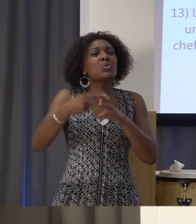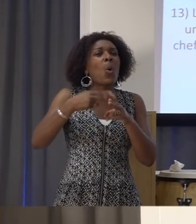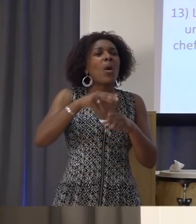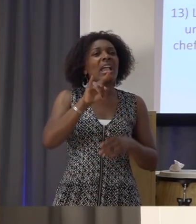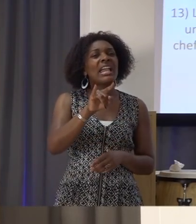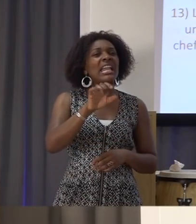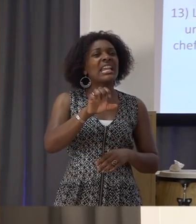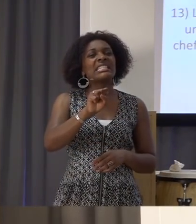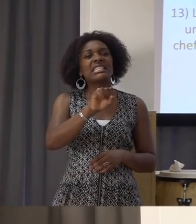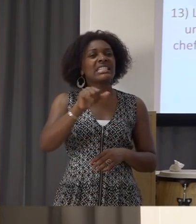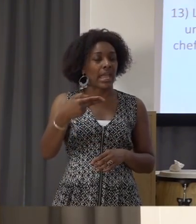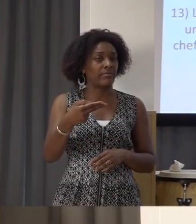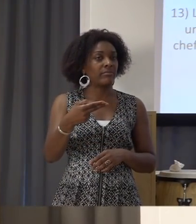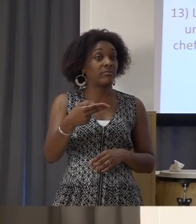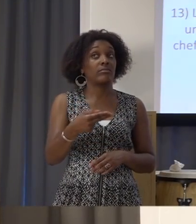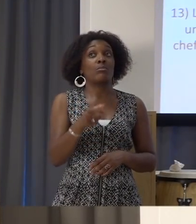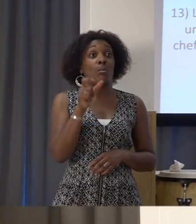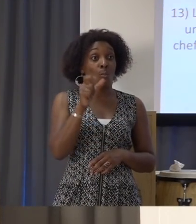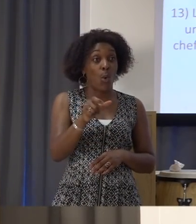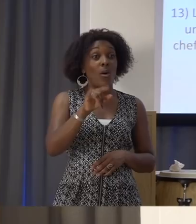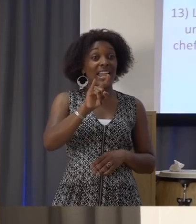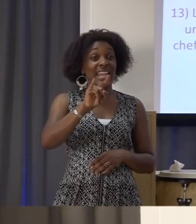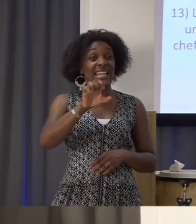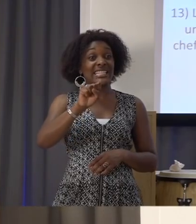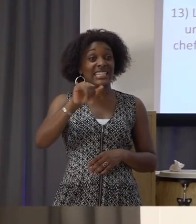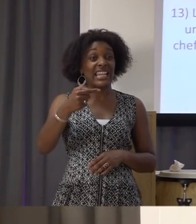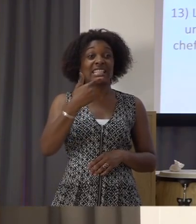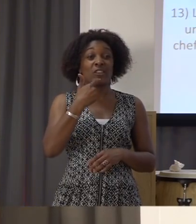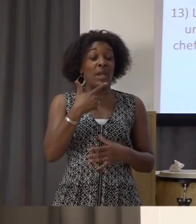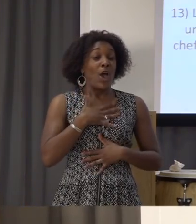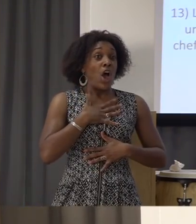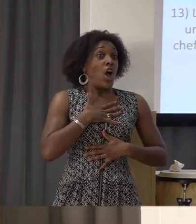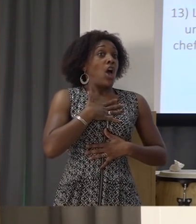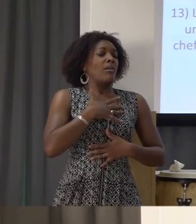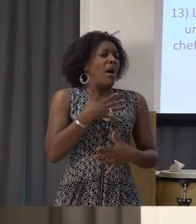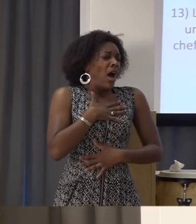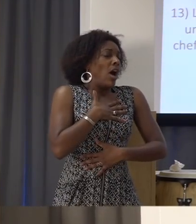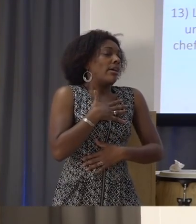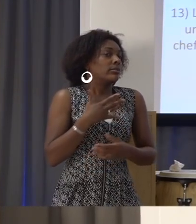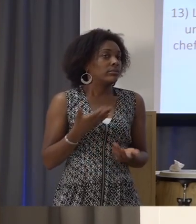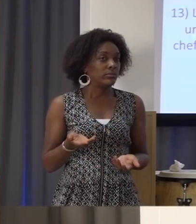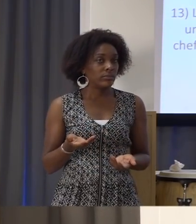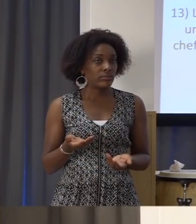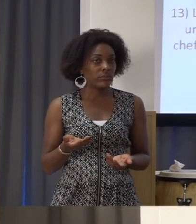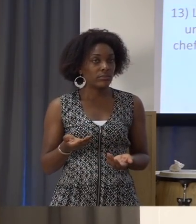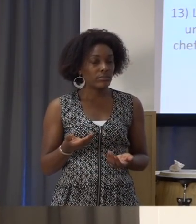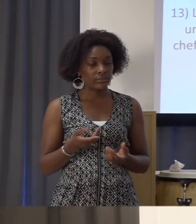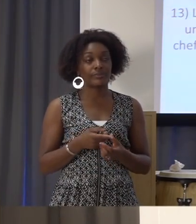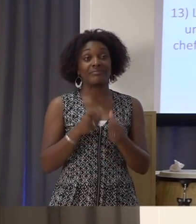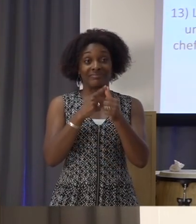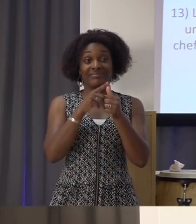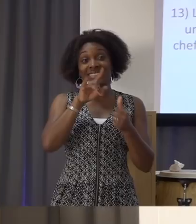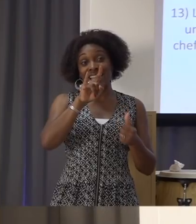Ce thème signifie terreur et crainte. Les